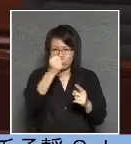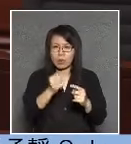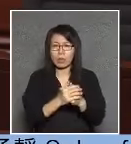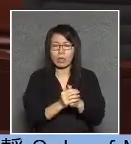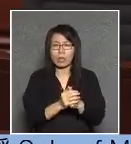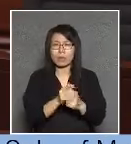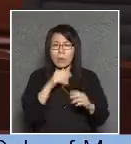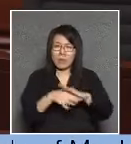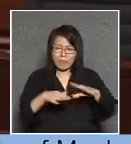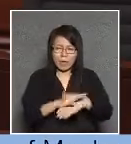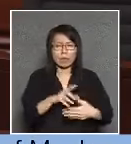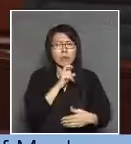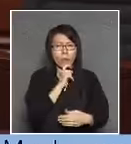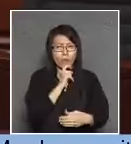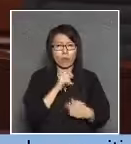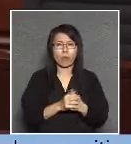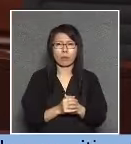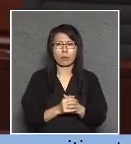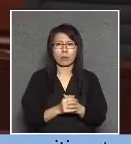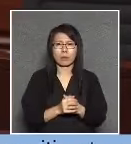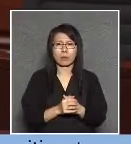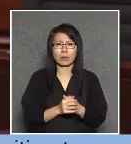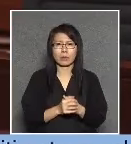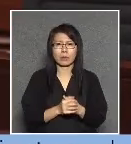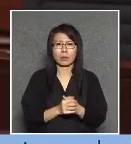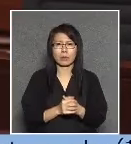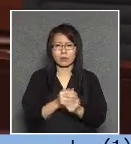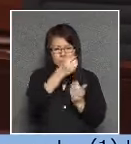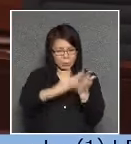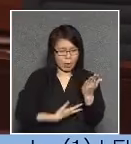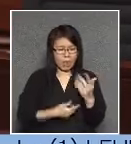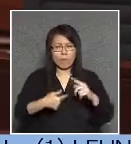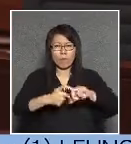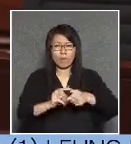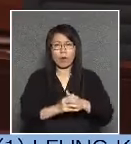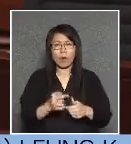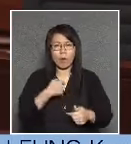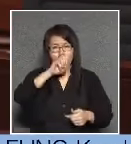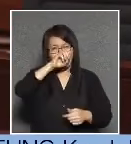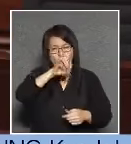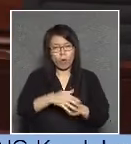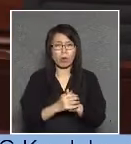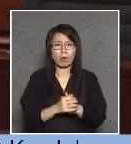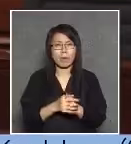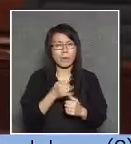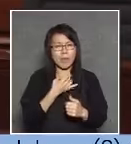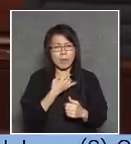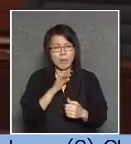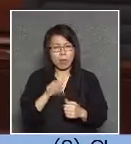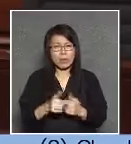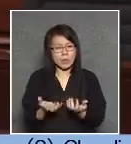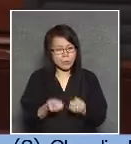文化的一種制度下，雖然我的聲音未能夠被採